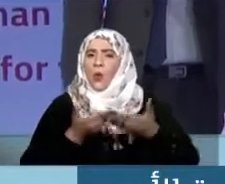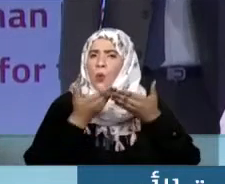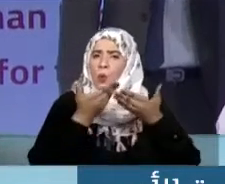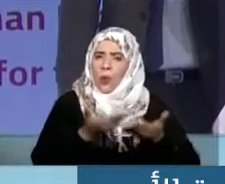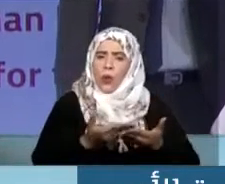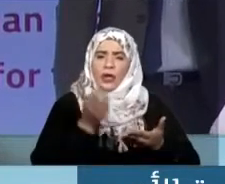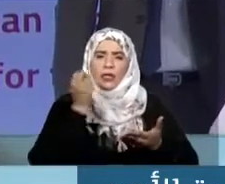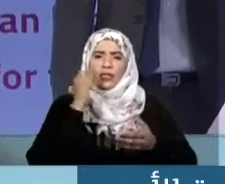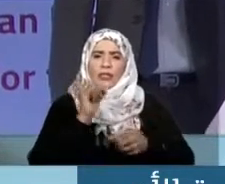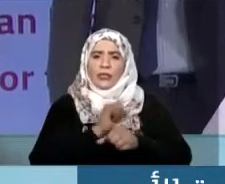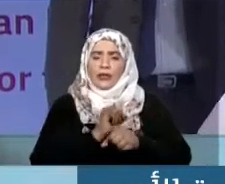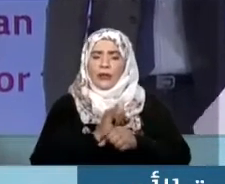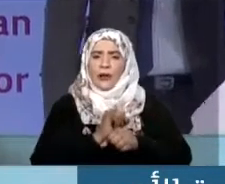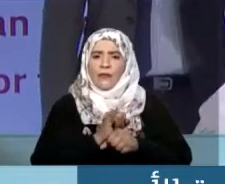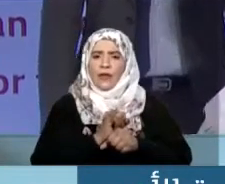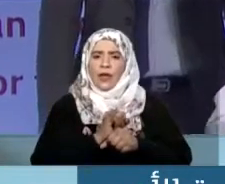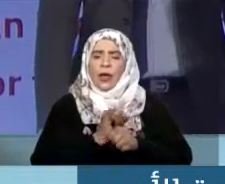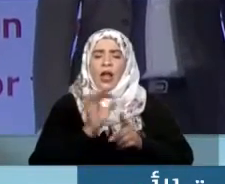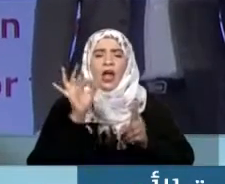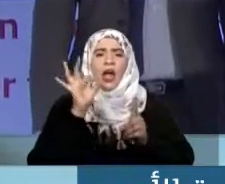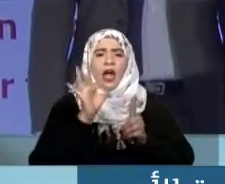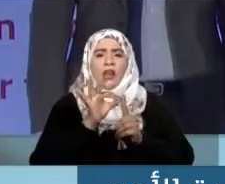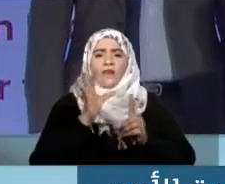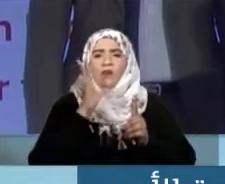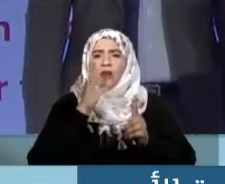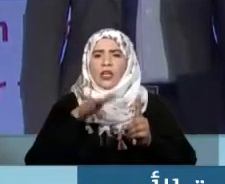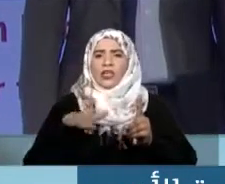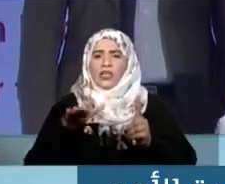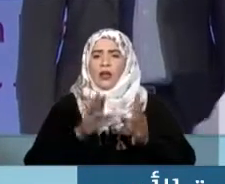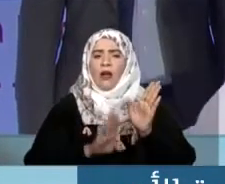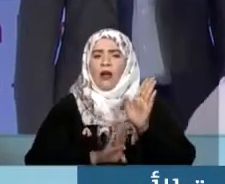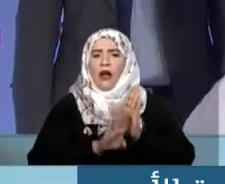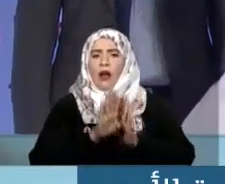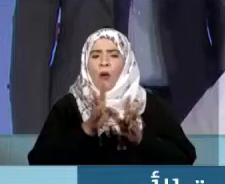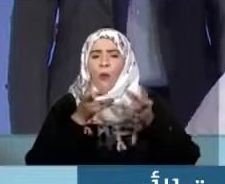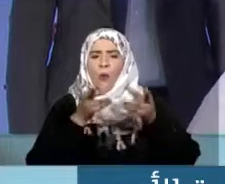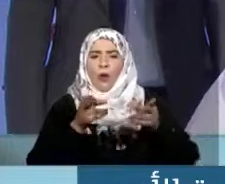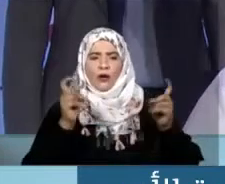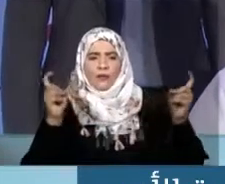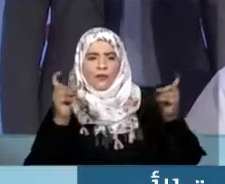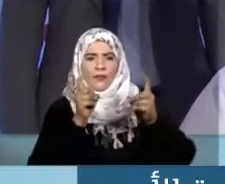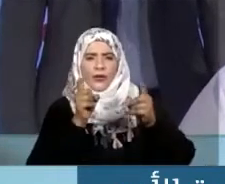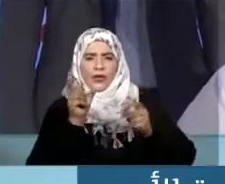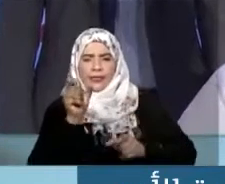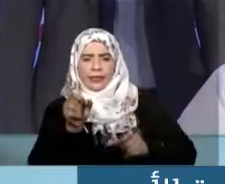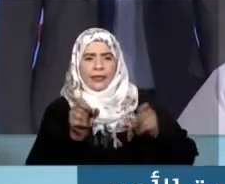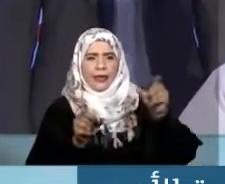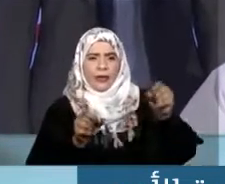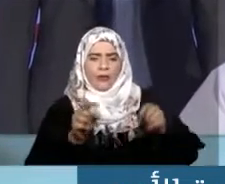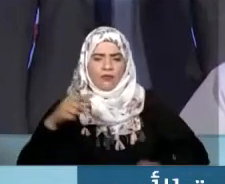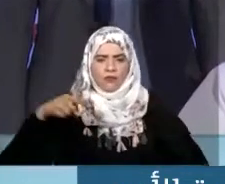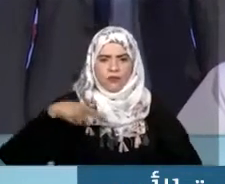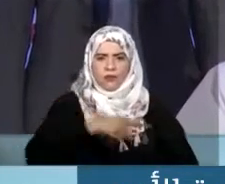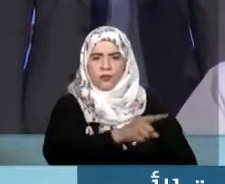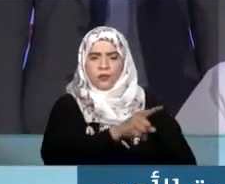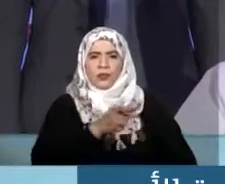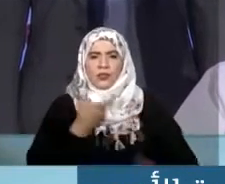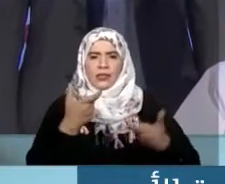مشروع يخدم أهداف السلطنة في تعزيز قدراتها في مجالات مختلفة، وبالتالي تم اختيارها بناء